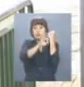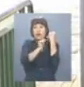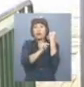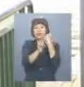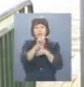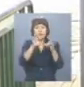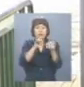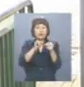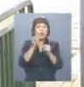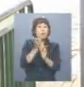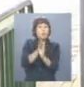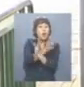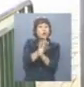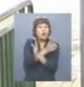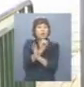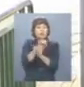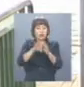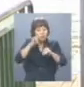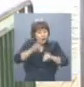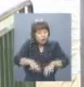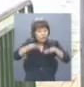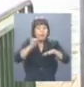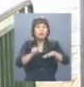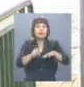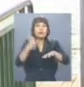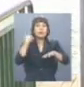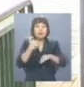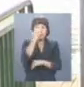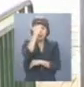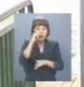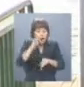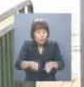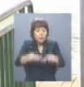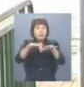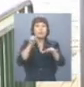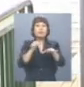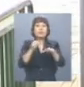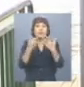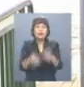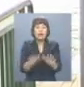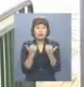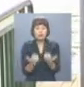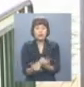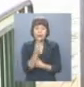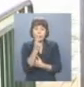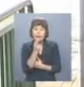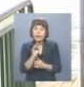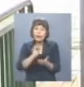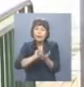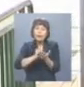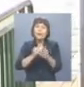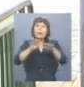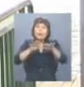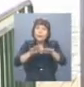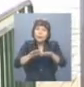านี้เป็นจุดหนึ่งที่ค่อนข้างวิกฤตที่สุดนะครับเพราะว่าน้ำท่วมสูงขณะนี้เริ่มส่งสัญญาณที่ดีเช่นเดียวกันนะครับเพราะว่าน้ำก็